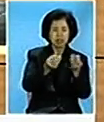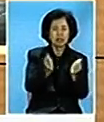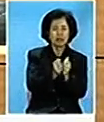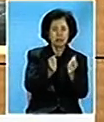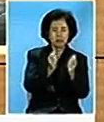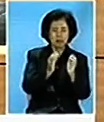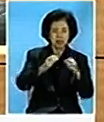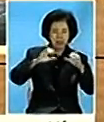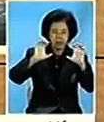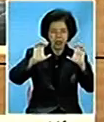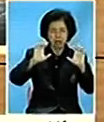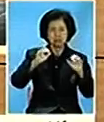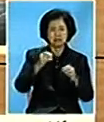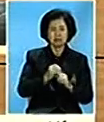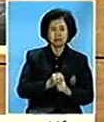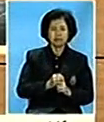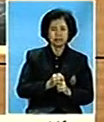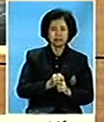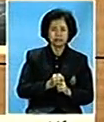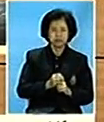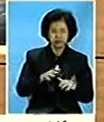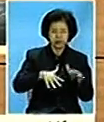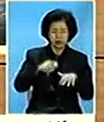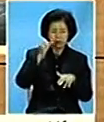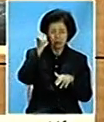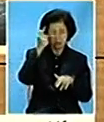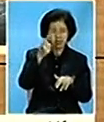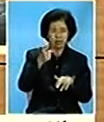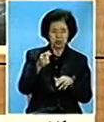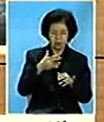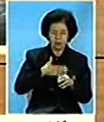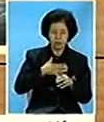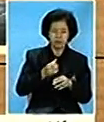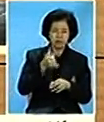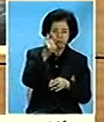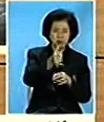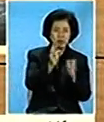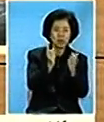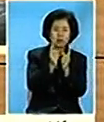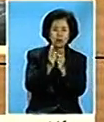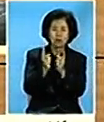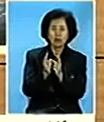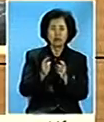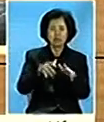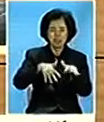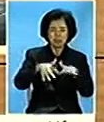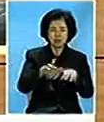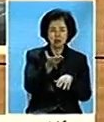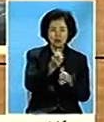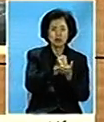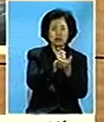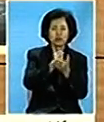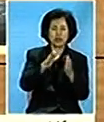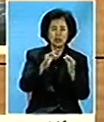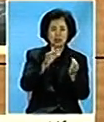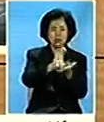ฐบาลท่านประชาชนคงจะเข้าใจนะครับว่าทุกครั้งที่เราลงพื้นที่ได้พบปะกับประชาชนแล้วขอเราช่วยเรื่องงบประมาณต่างๆนั้น